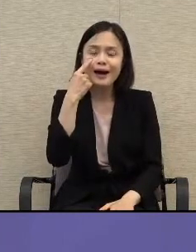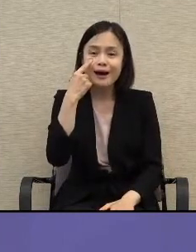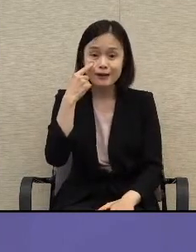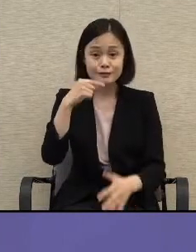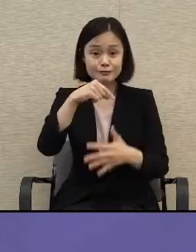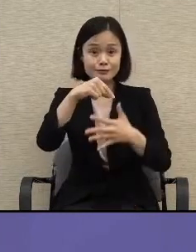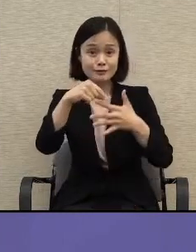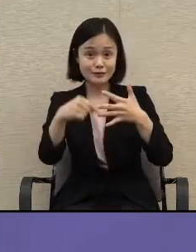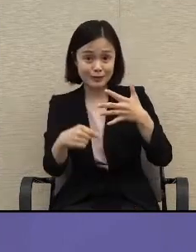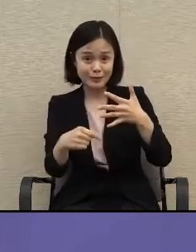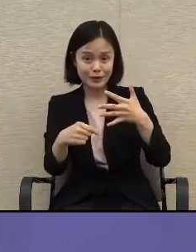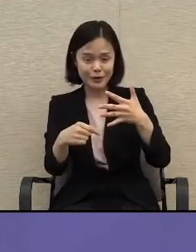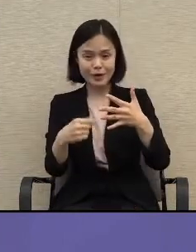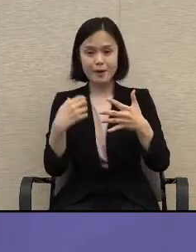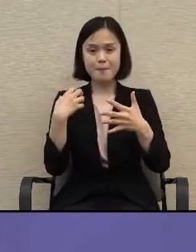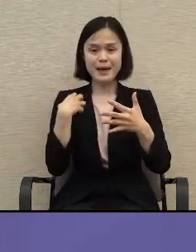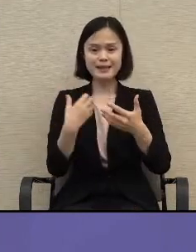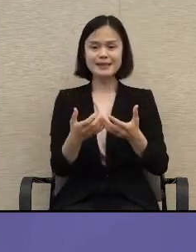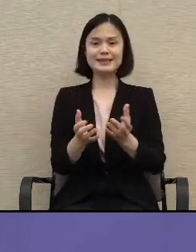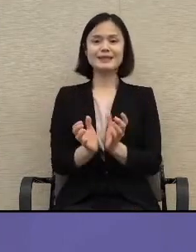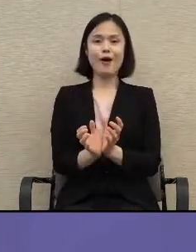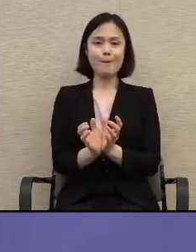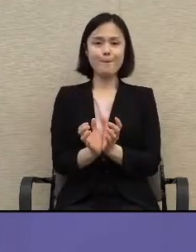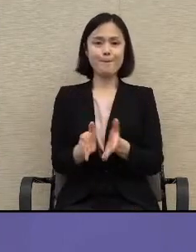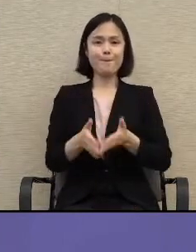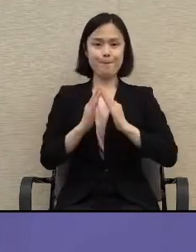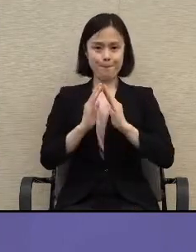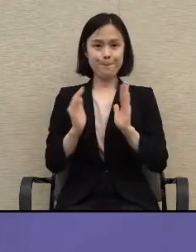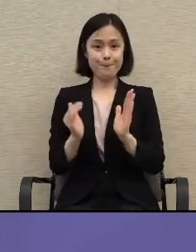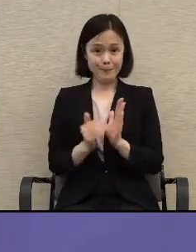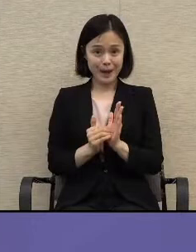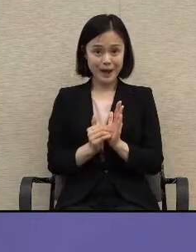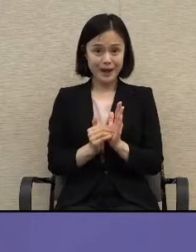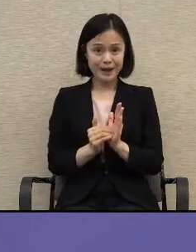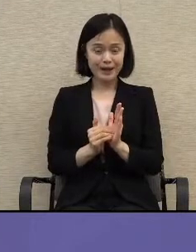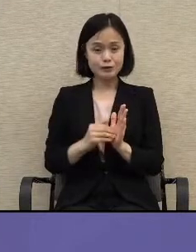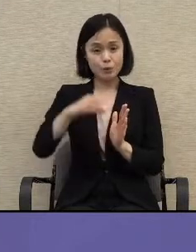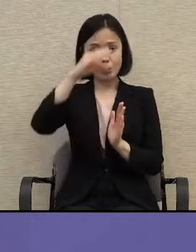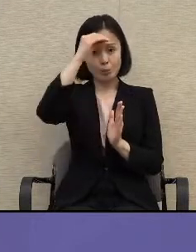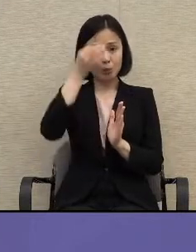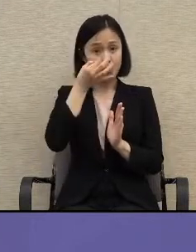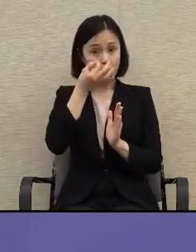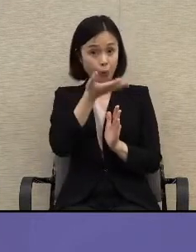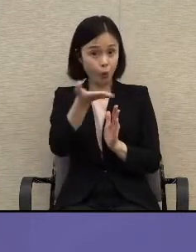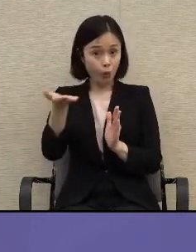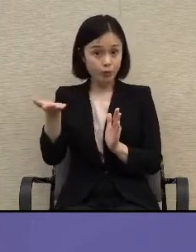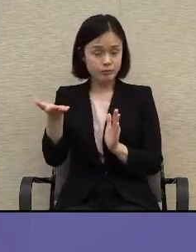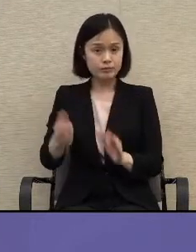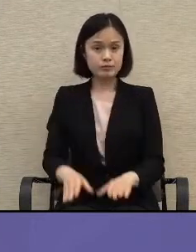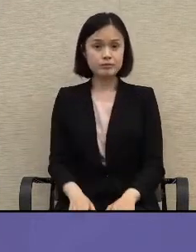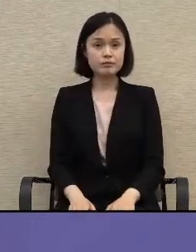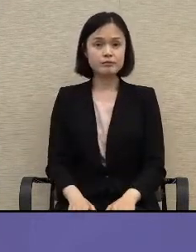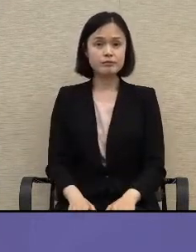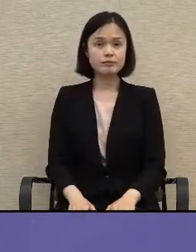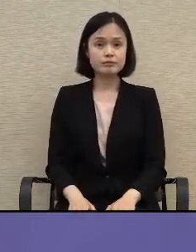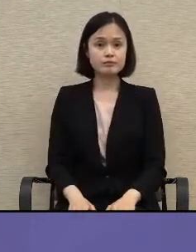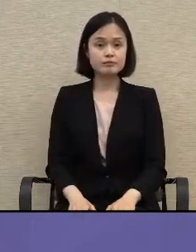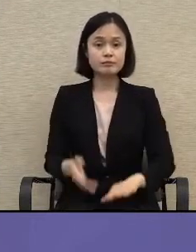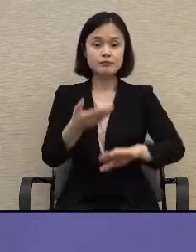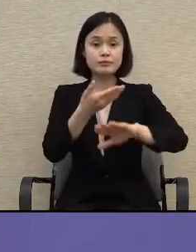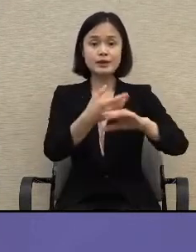걸 만들어 냈고, 그런 방식으로 좀 하다 보니까 이게 이제 이 모형이라는 것이 다른